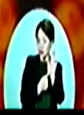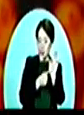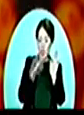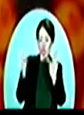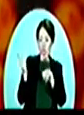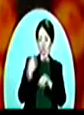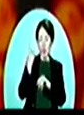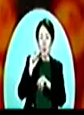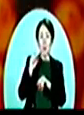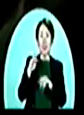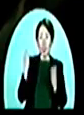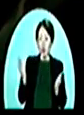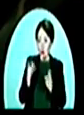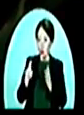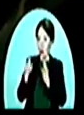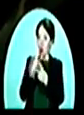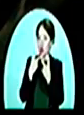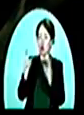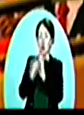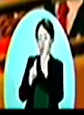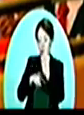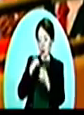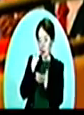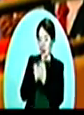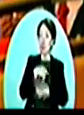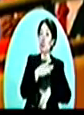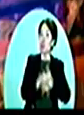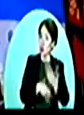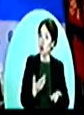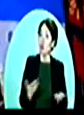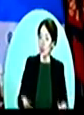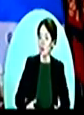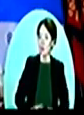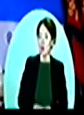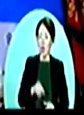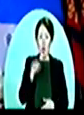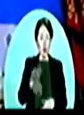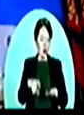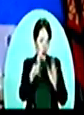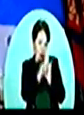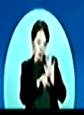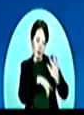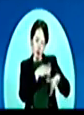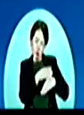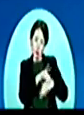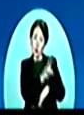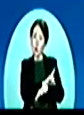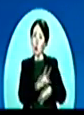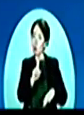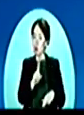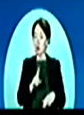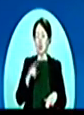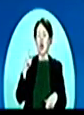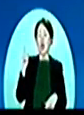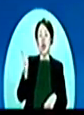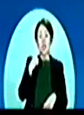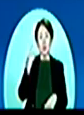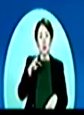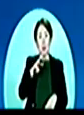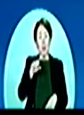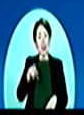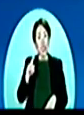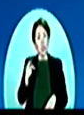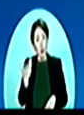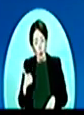тогтоолоор эрчимдсэн мал аж ахуйн хөгжлийг дэмжих үндэсний хөтөлбөрийг батлан хэрэгжүүлж эхэлсэн. Хөтөлбөр хэрэгжилтийн үр дүнд